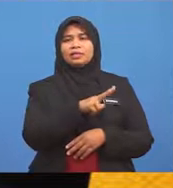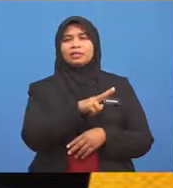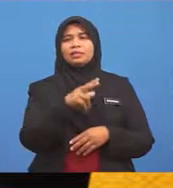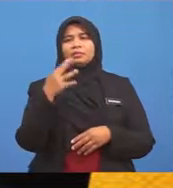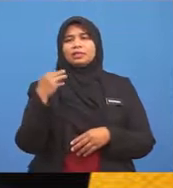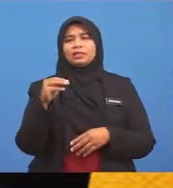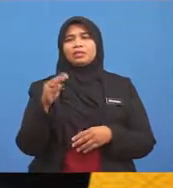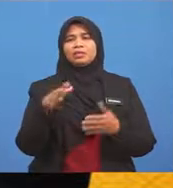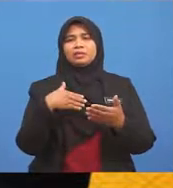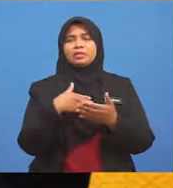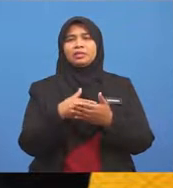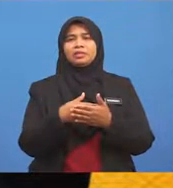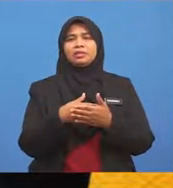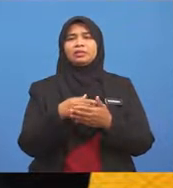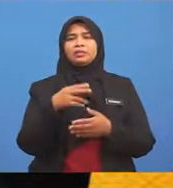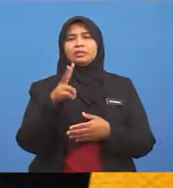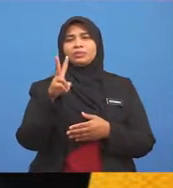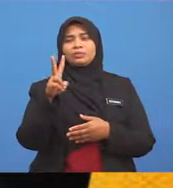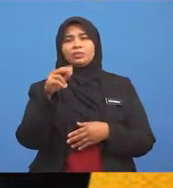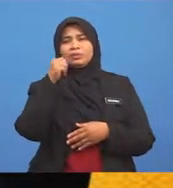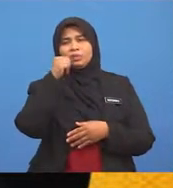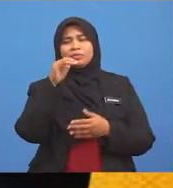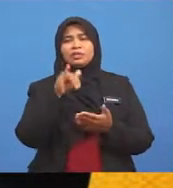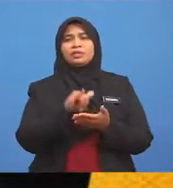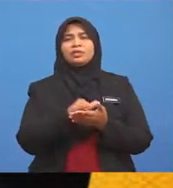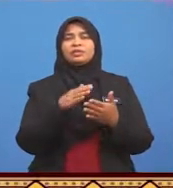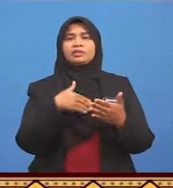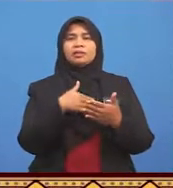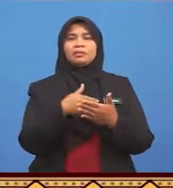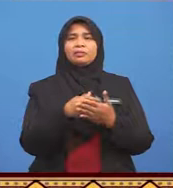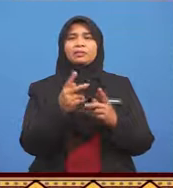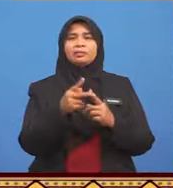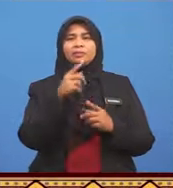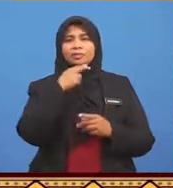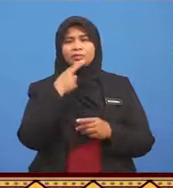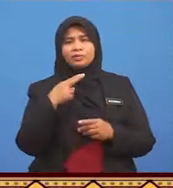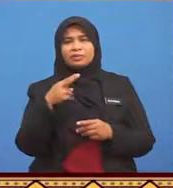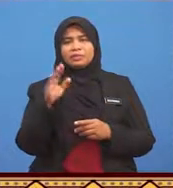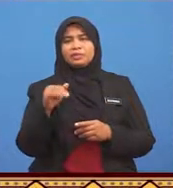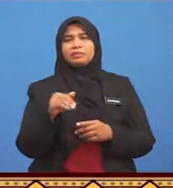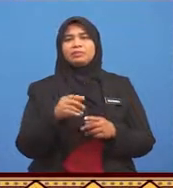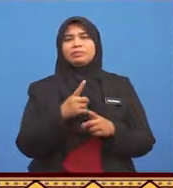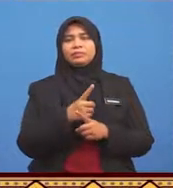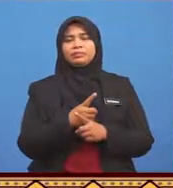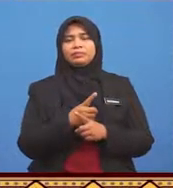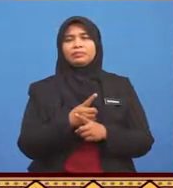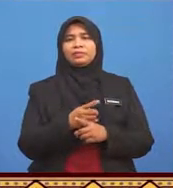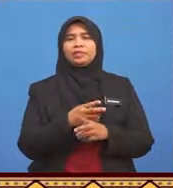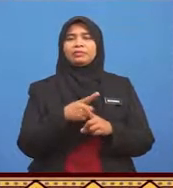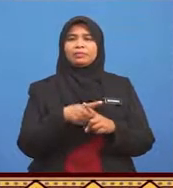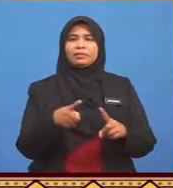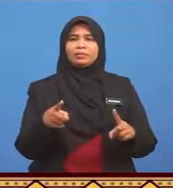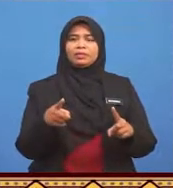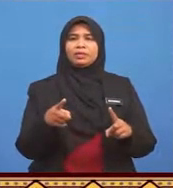perempuan ini mencapai usia yang sepatutnya. Malangnya, amanah yang